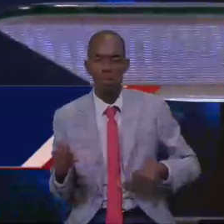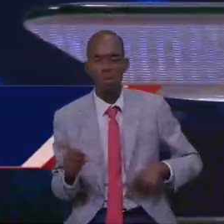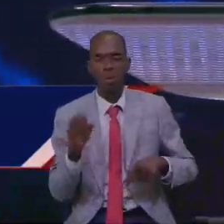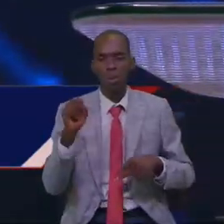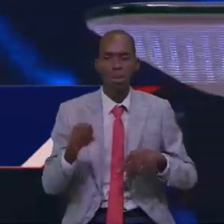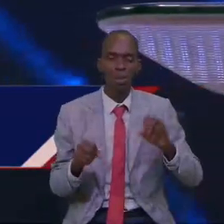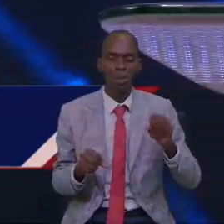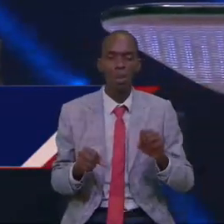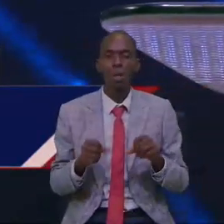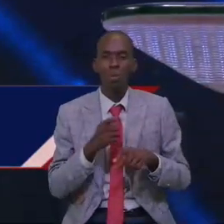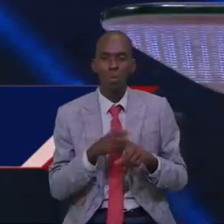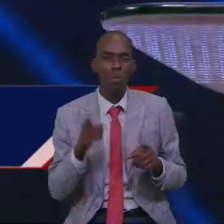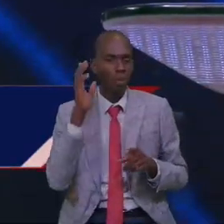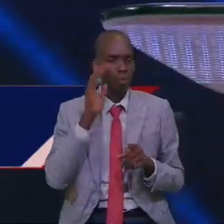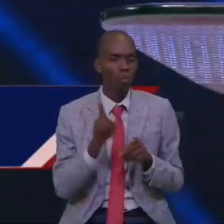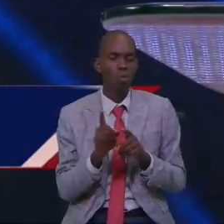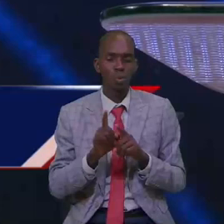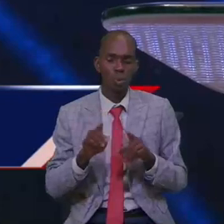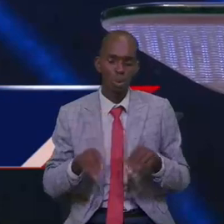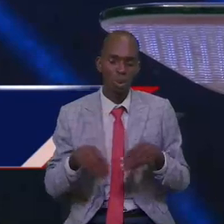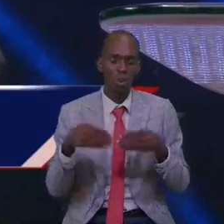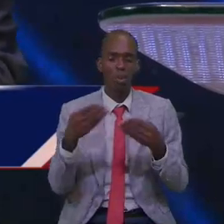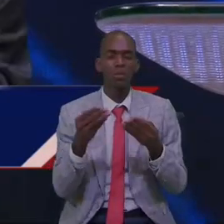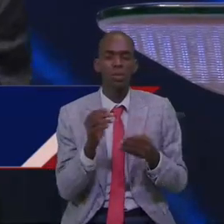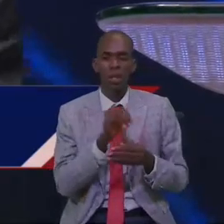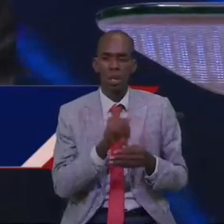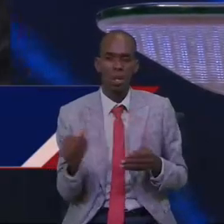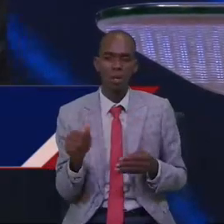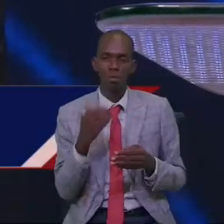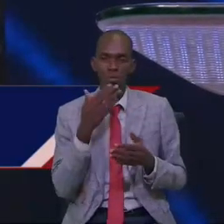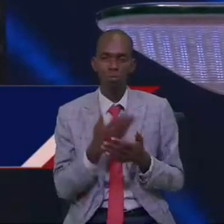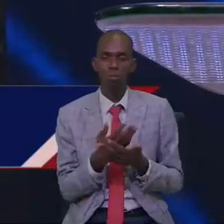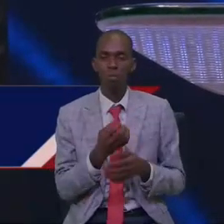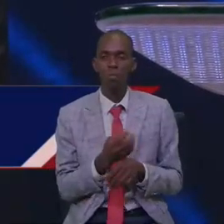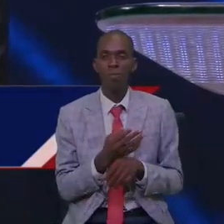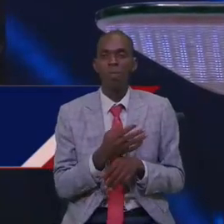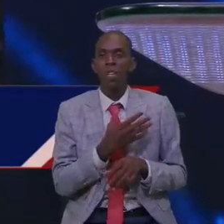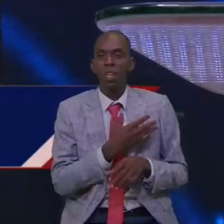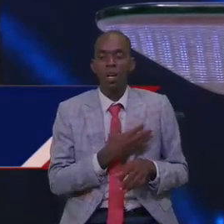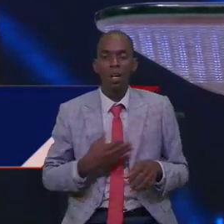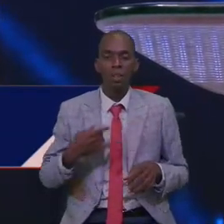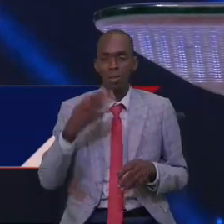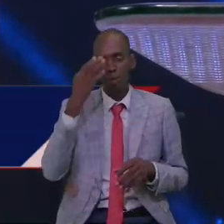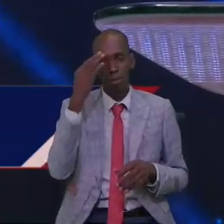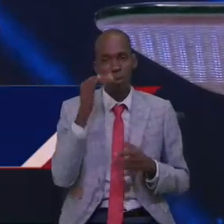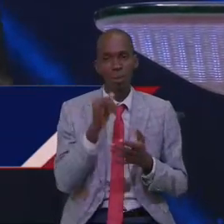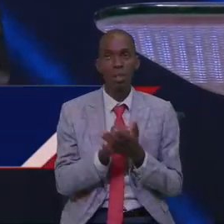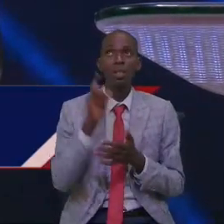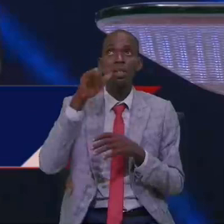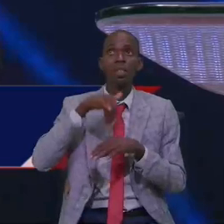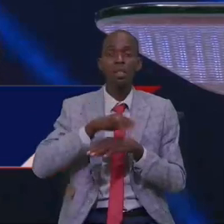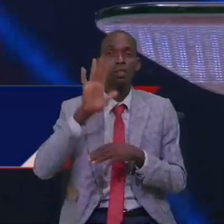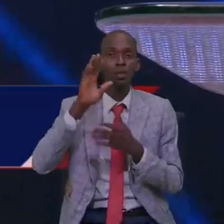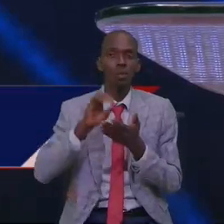te supplier, c'est moi qui suis le pécheur, c'est moi qui suis le coupable, et c'est, tu as